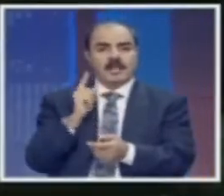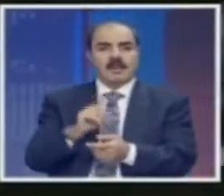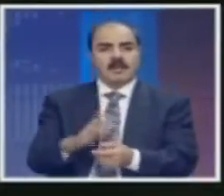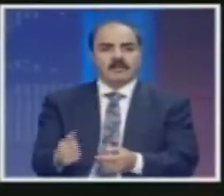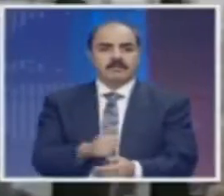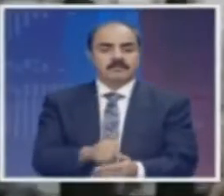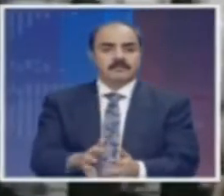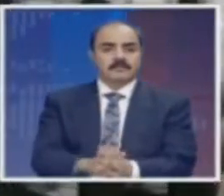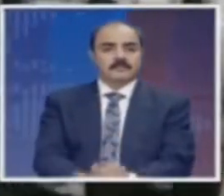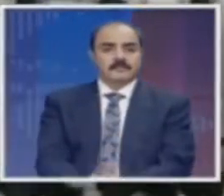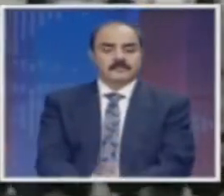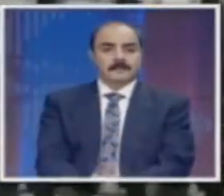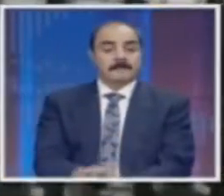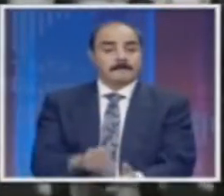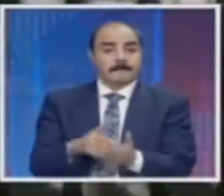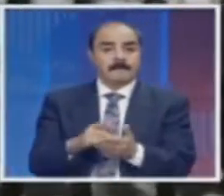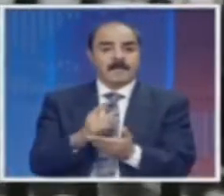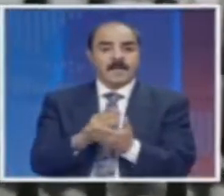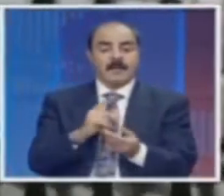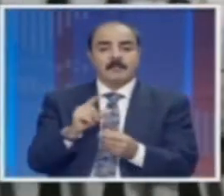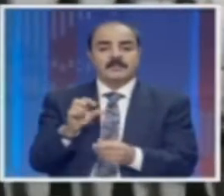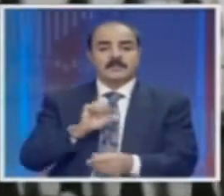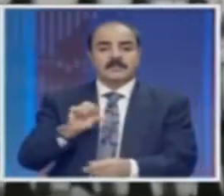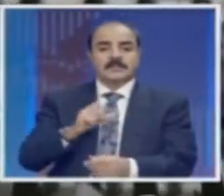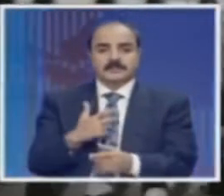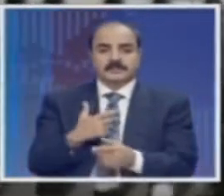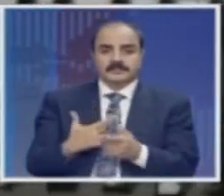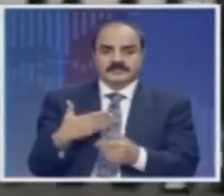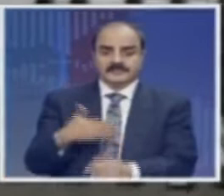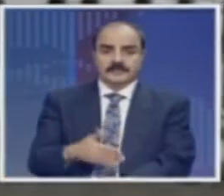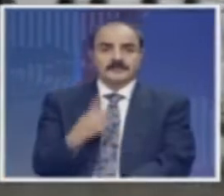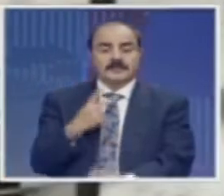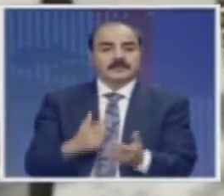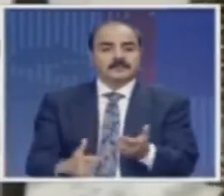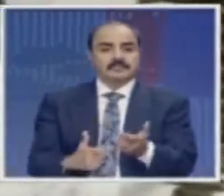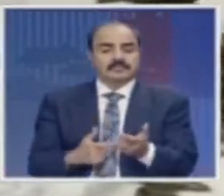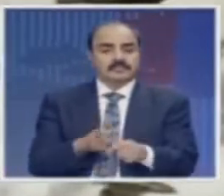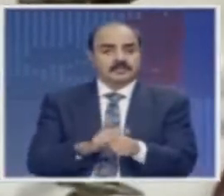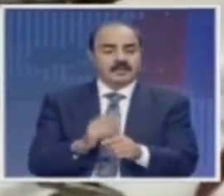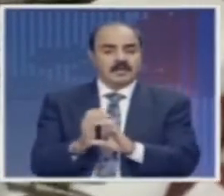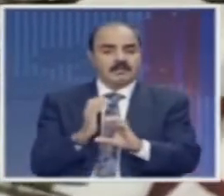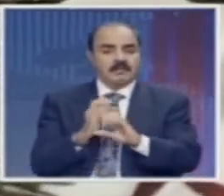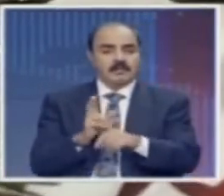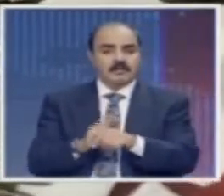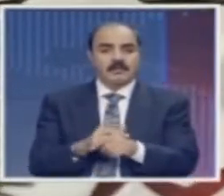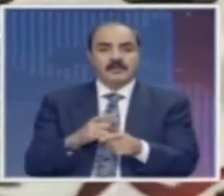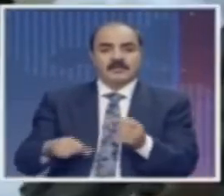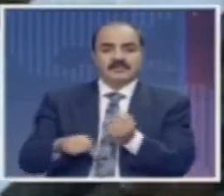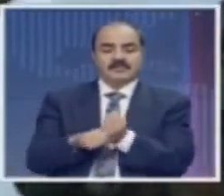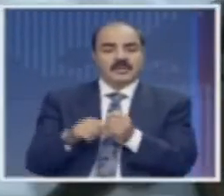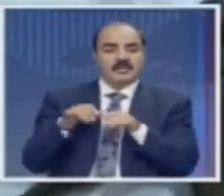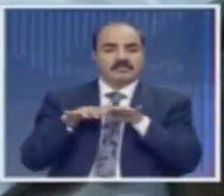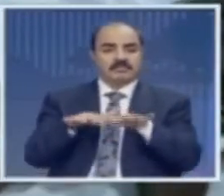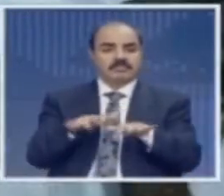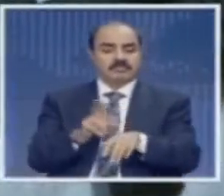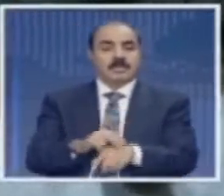المشدد. وضبط معهم 95 قطعة سلاح ناري، من بينها 2 رشاش جرينوف،